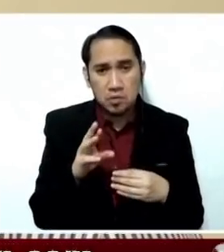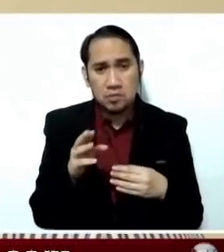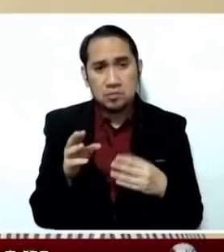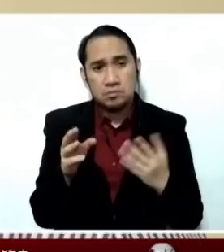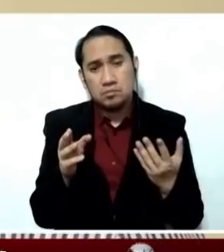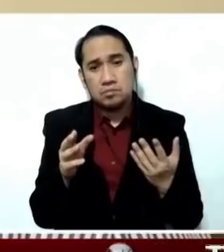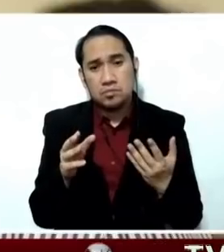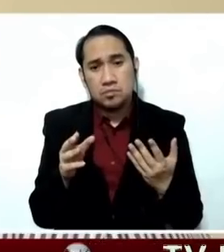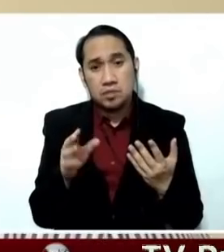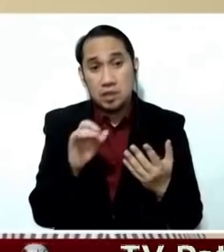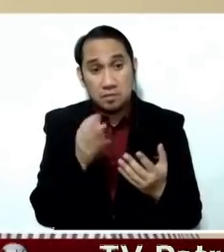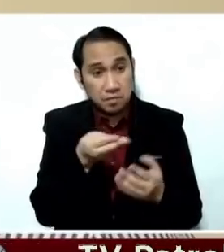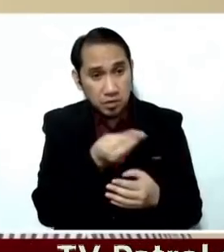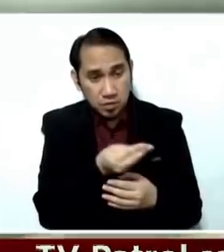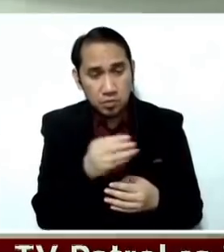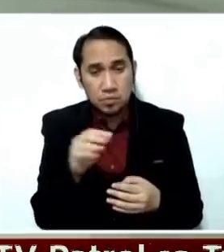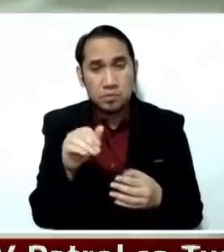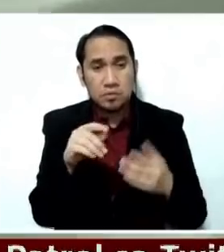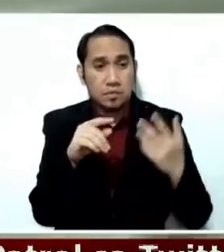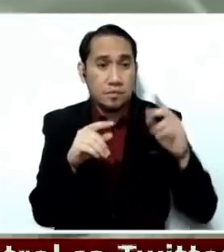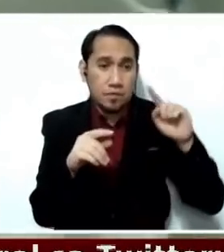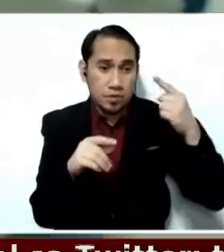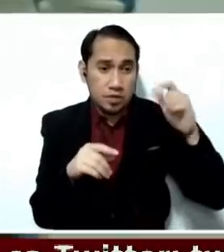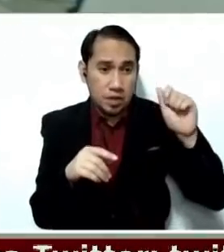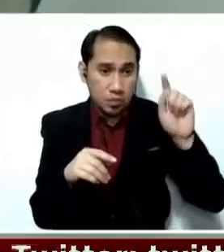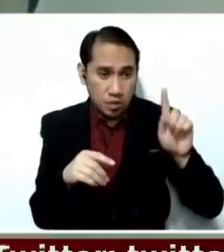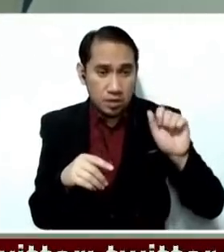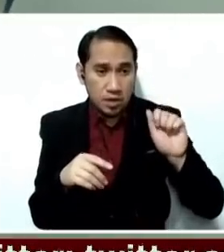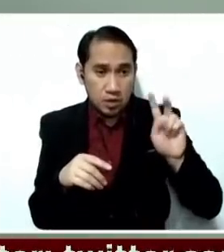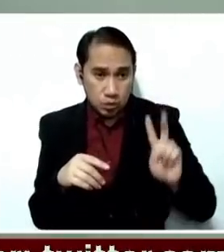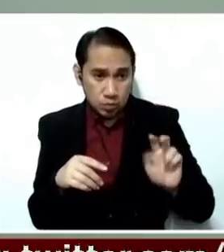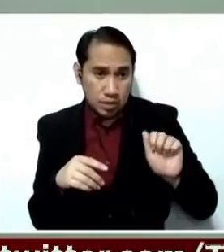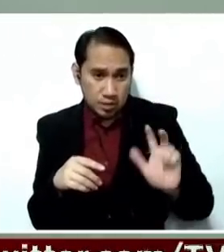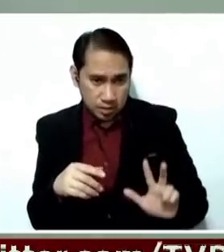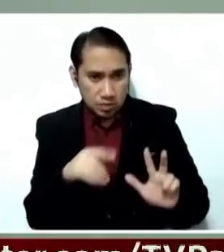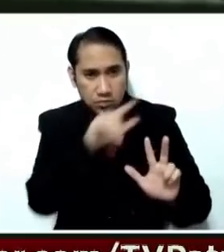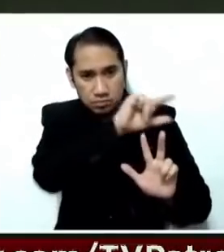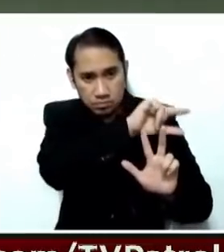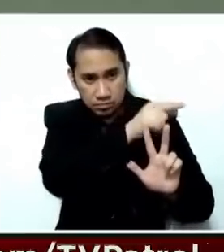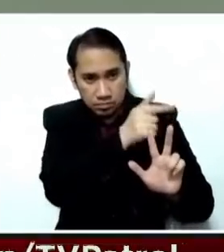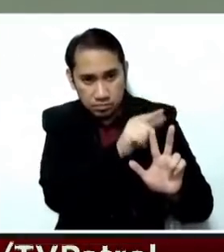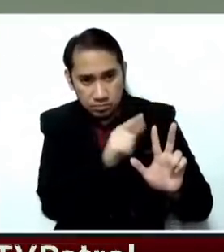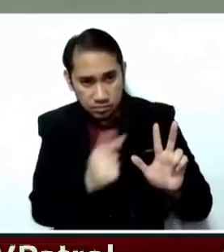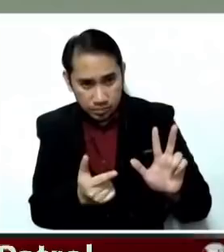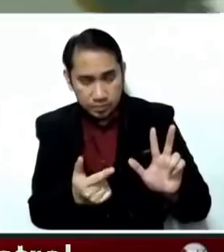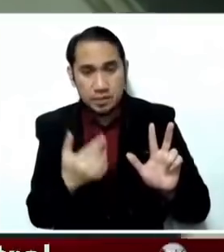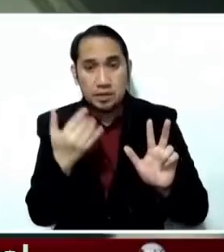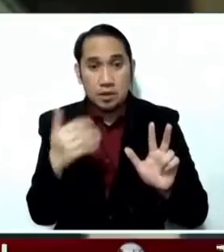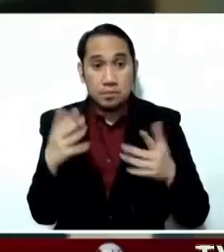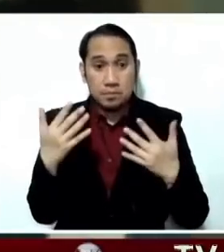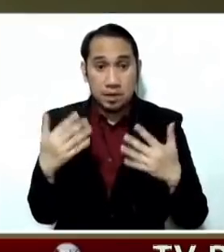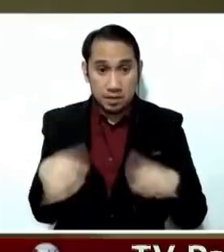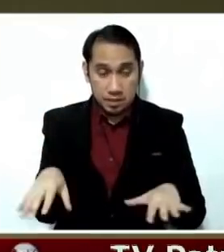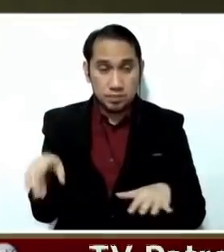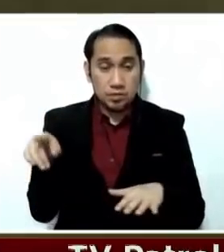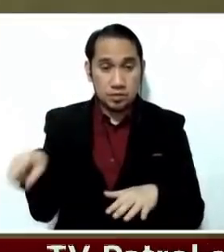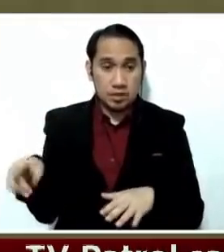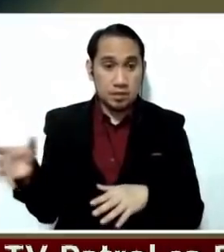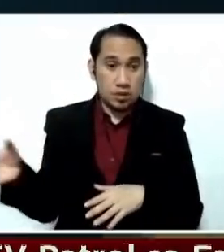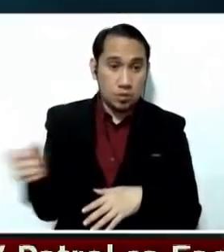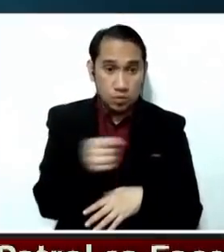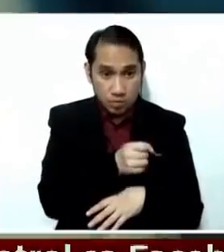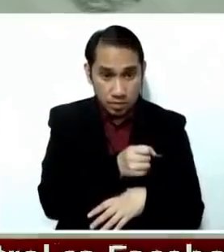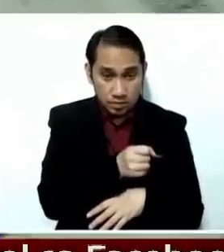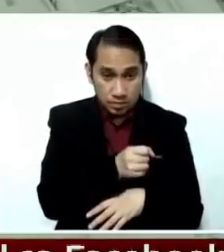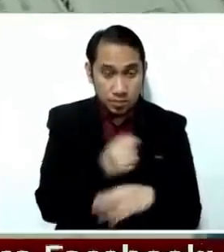kami ng A2 and then move kami ng A3. Ayon sa vaccine expert panel, oras na nailabas na sa storage o carrier ang Sputnik V,